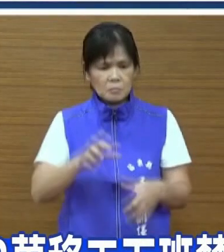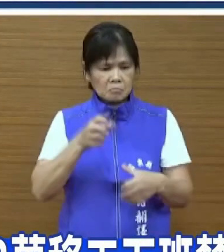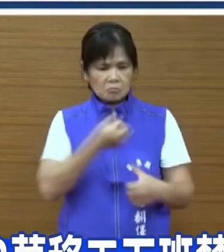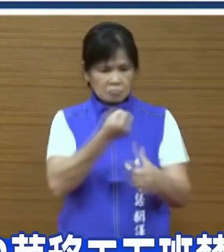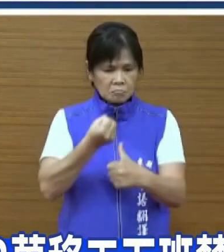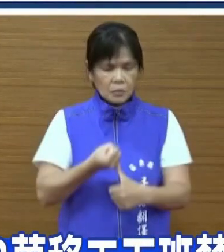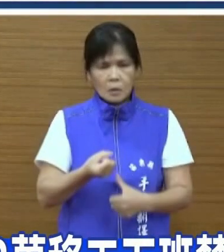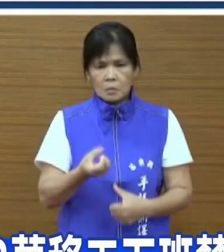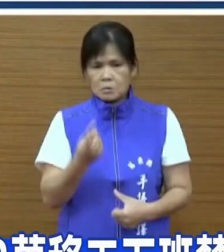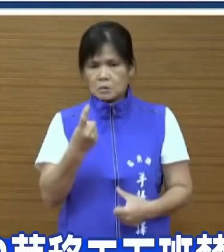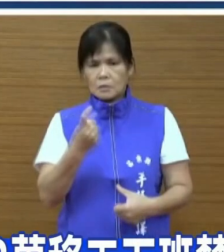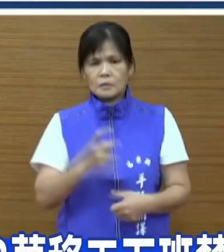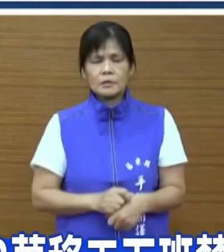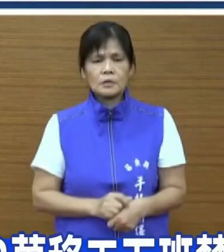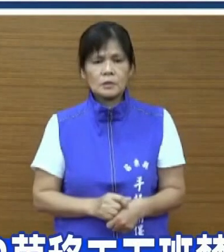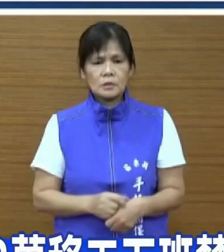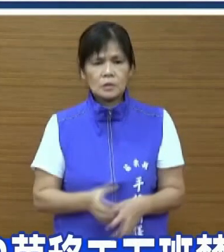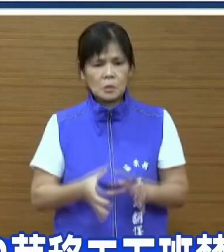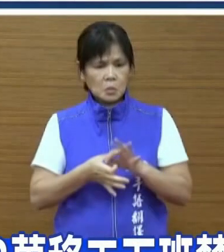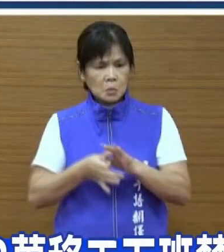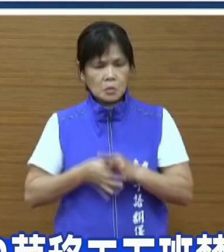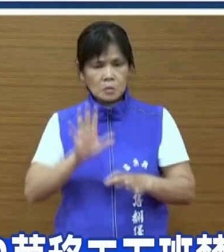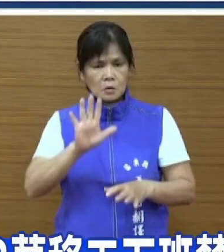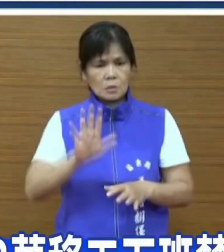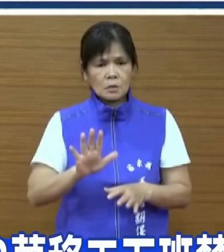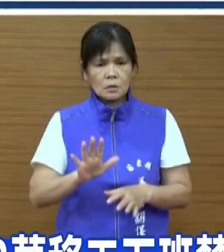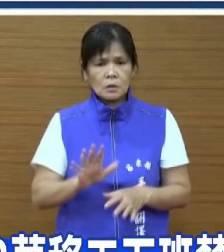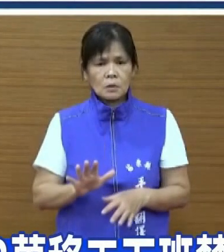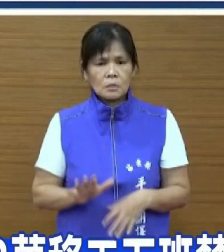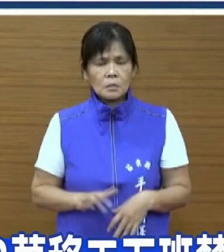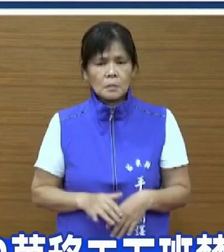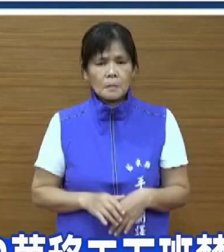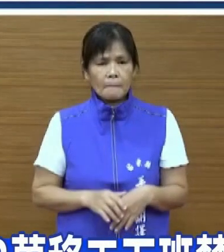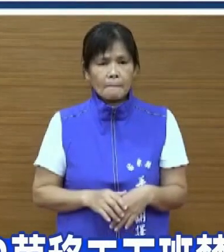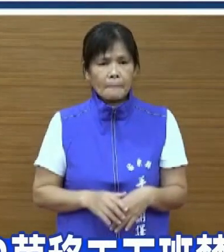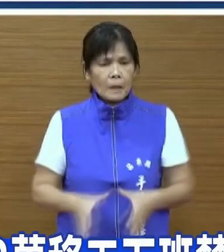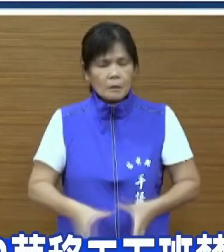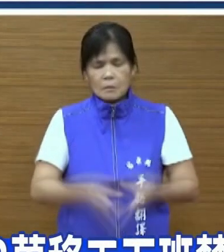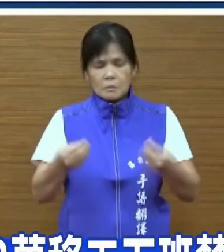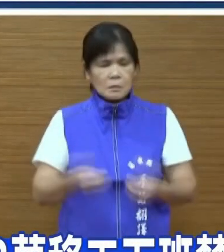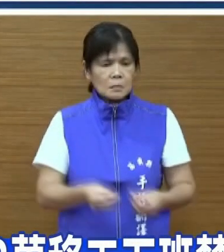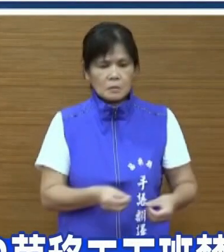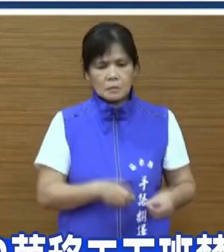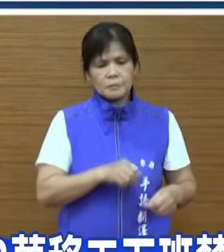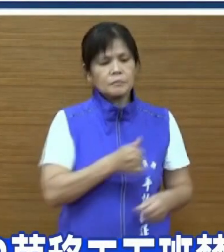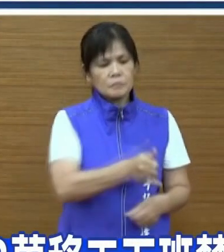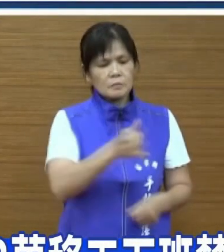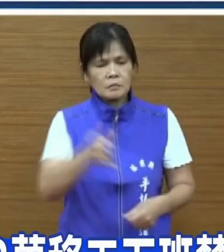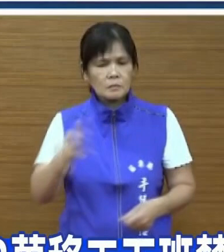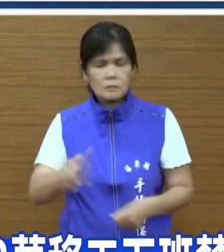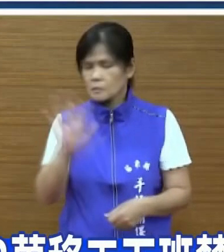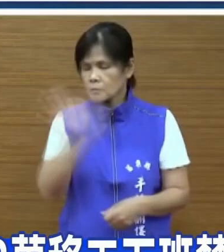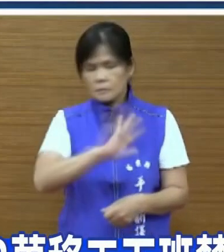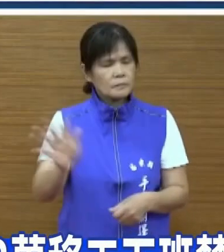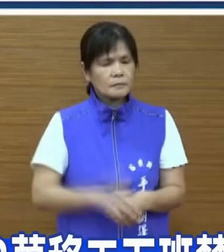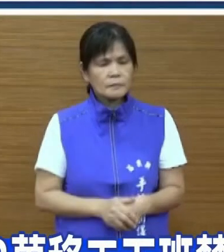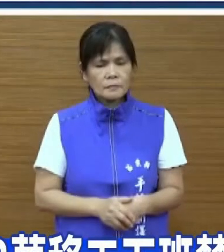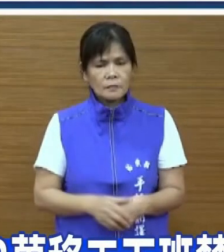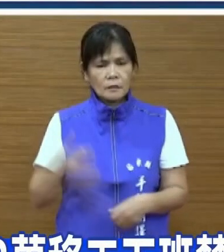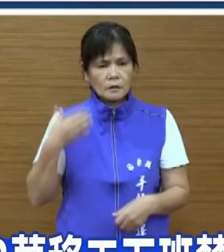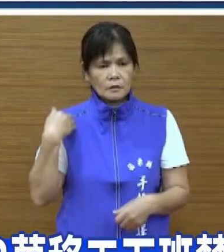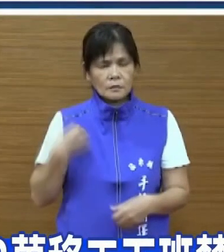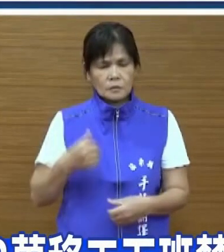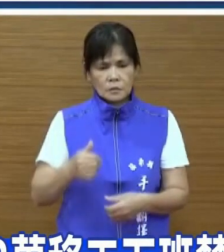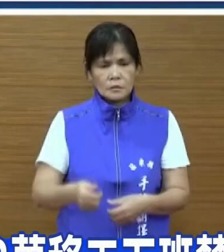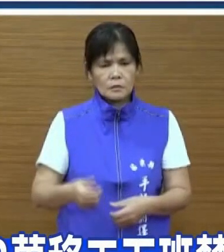这个部分会关系到我们的这个一个不必要的移动所以务必要负责来接